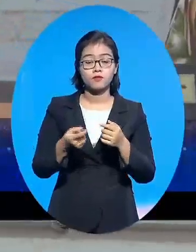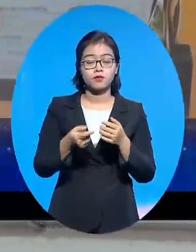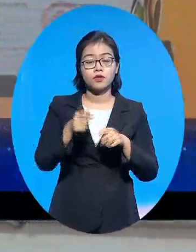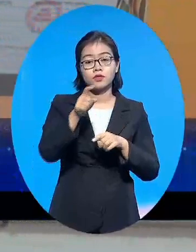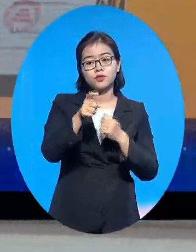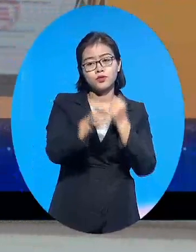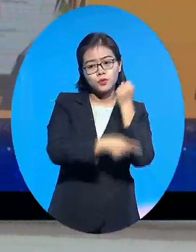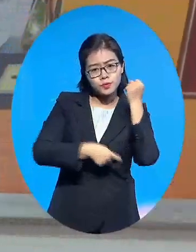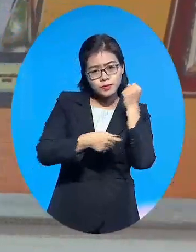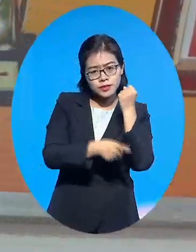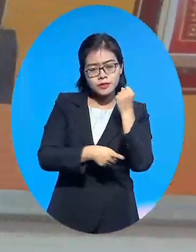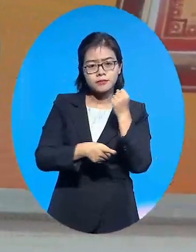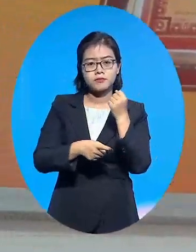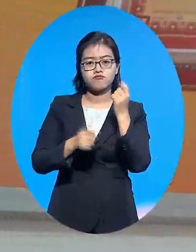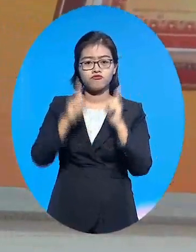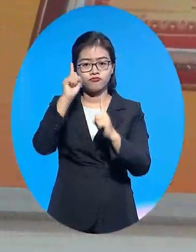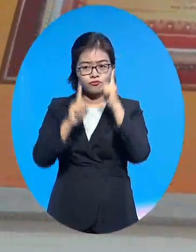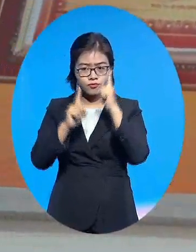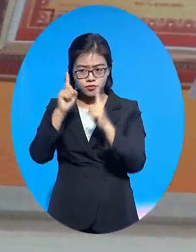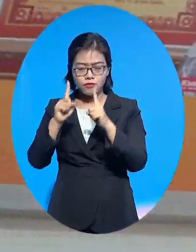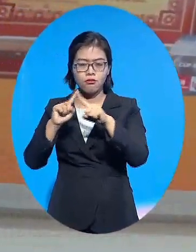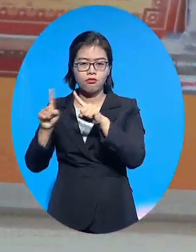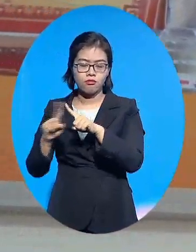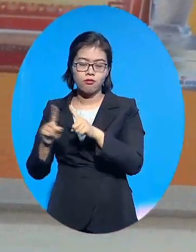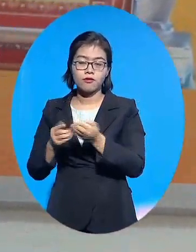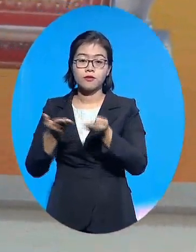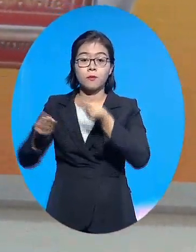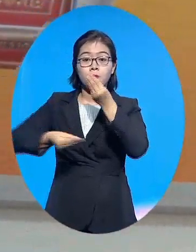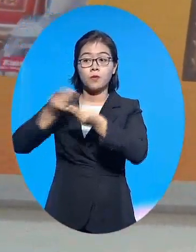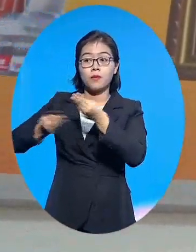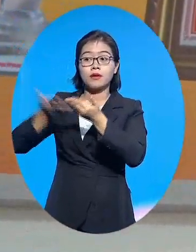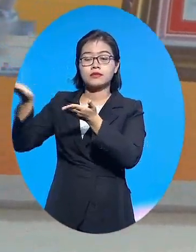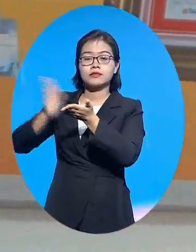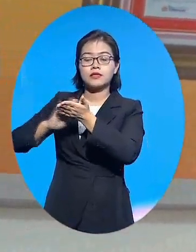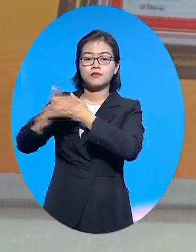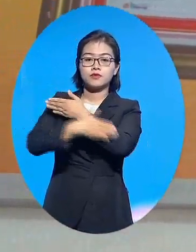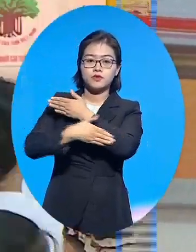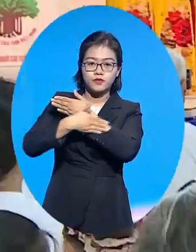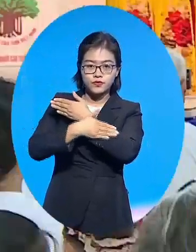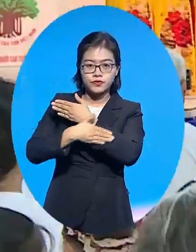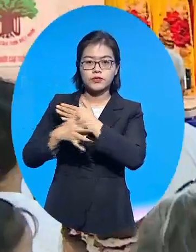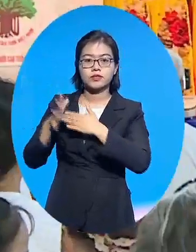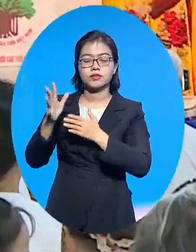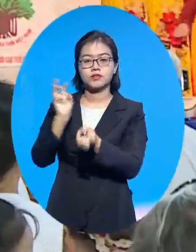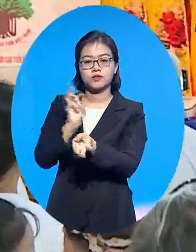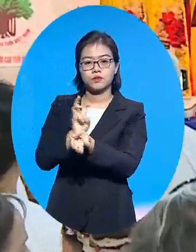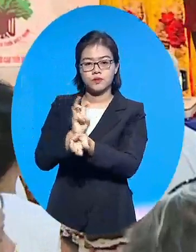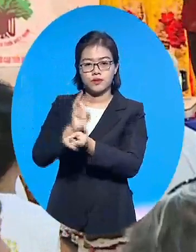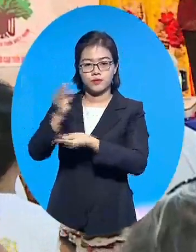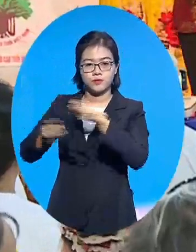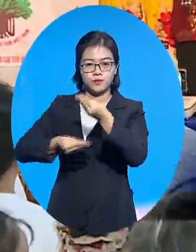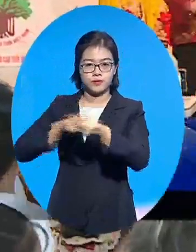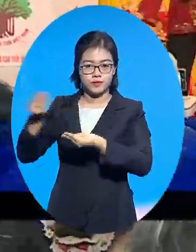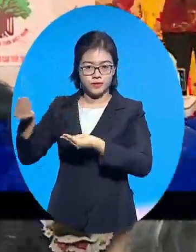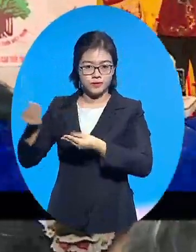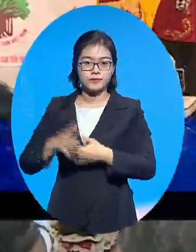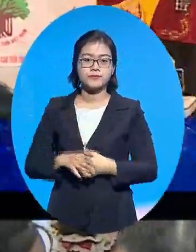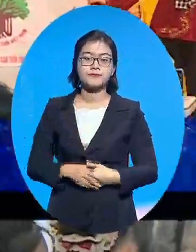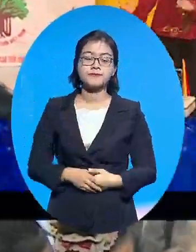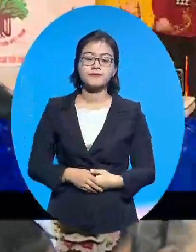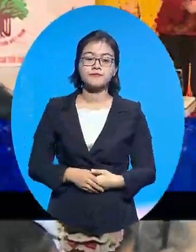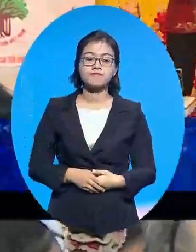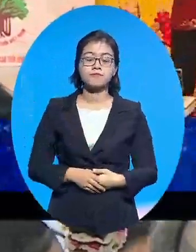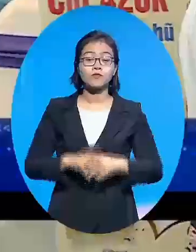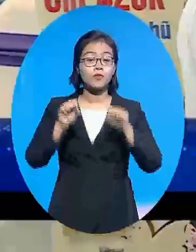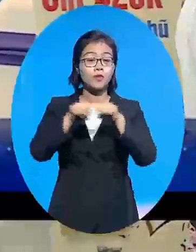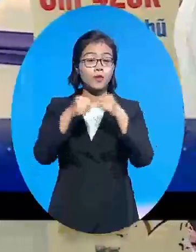nbo cũng xuất khẩu ra thị trường Châu Phi và một số nước khu vực Đông Nam Á tham gia ngày hội sức khỏe người cao